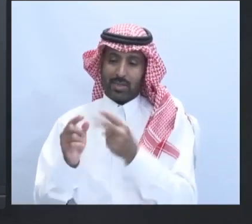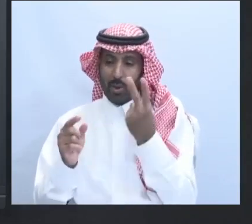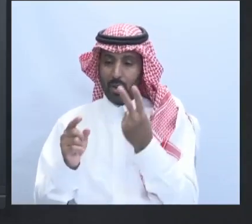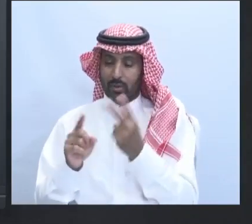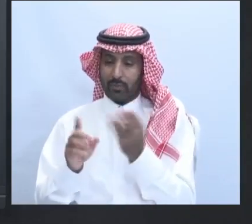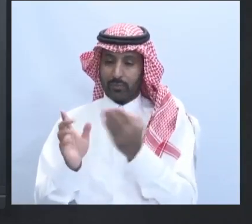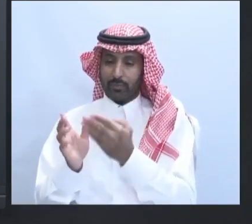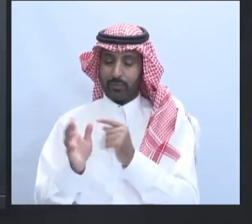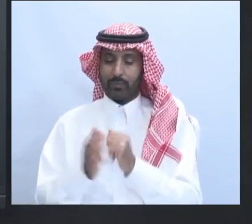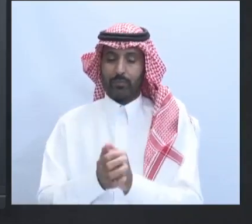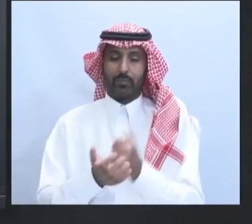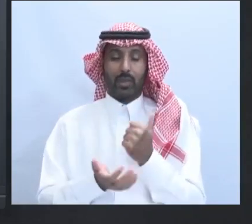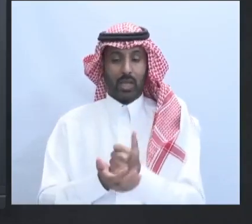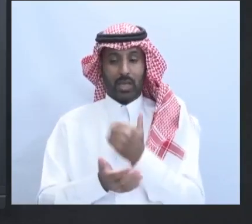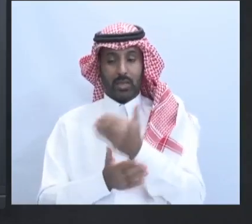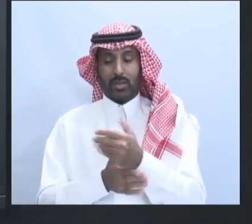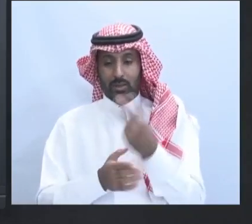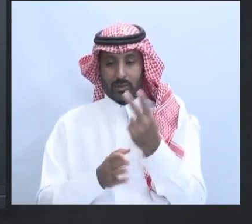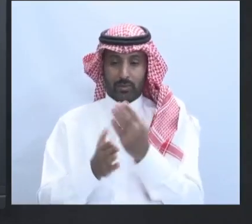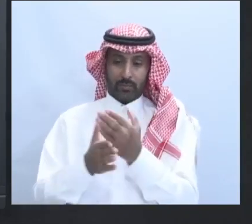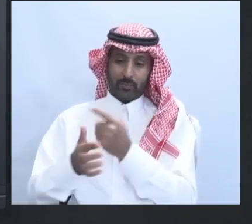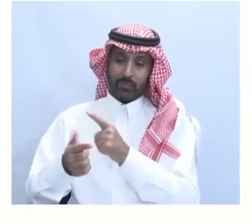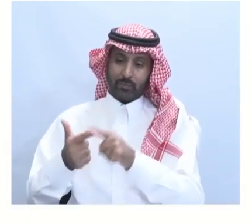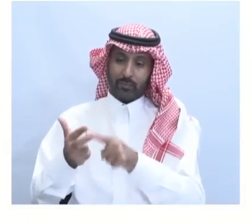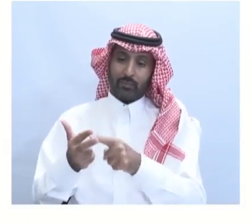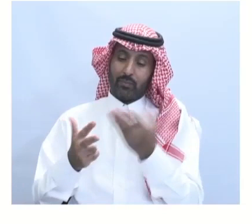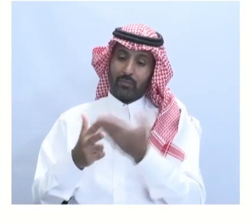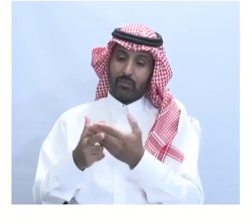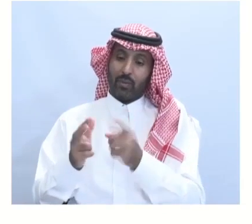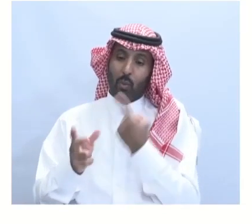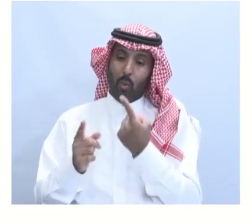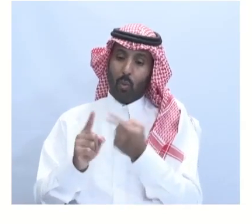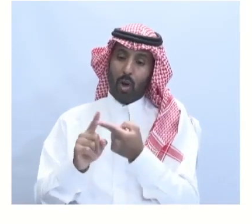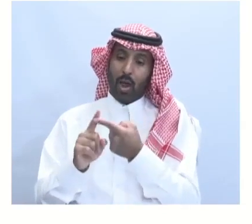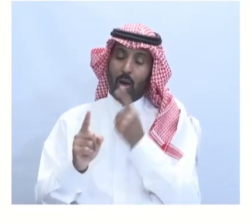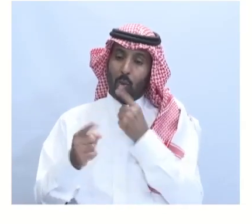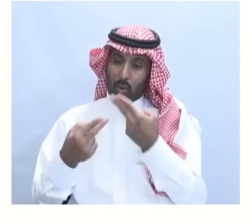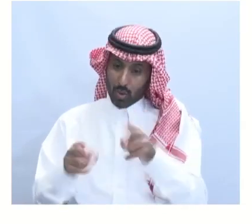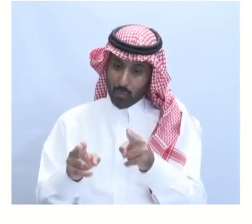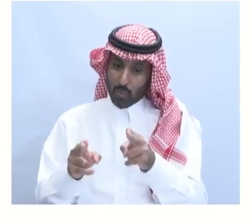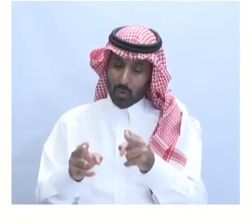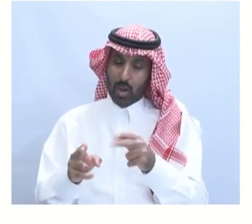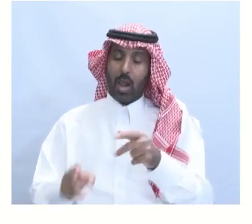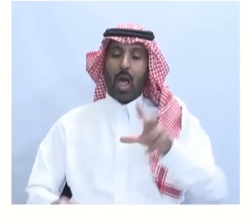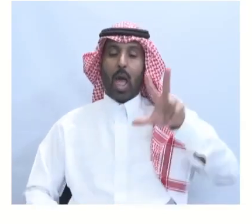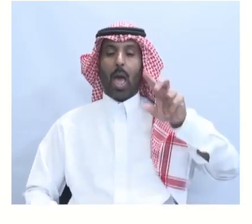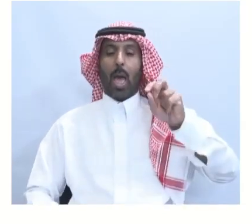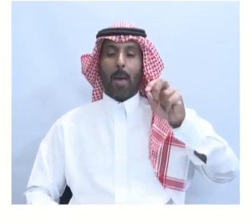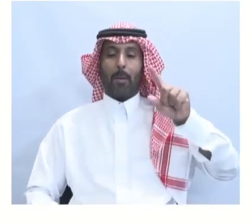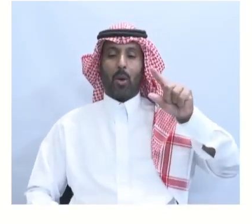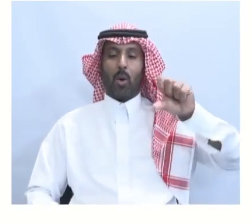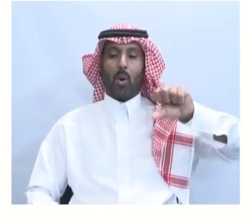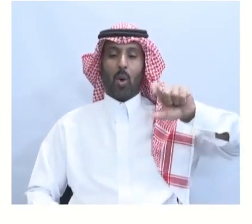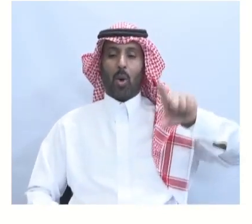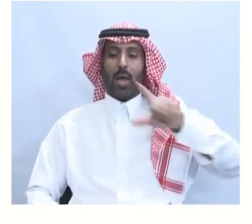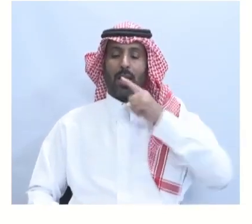كونوا معي مع هذين القسمين هنا الاول القبول قبول لهذا